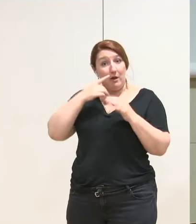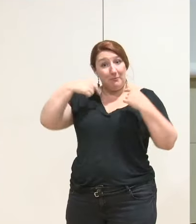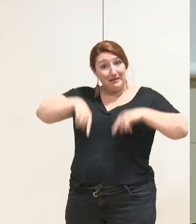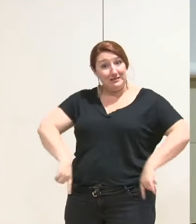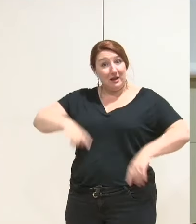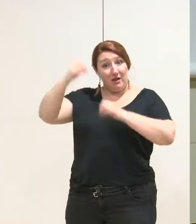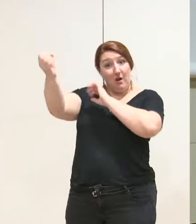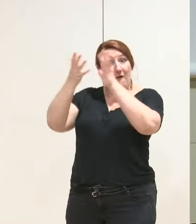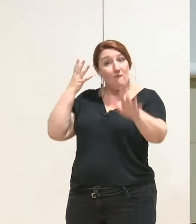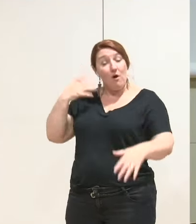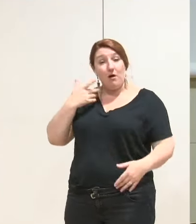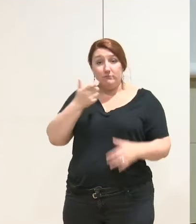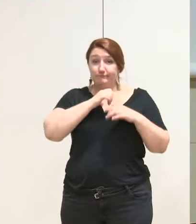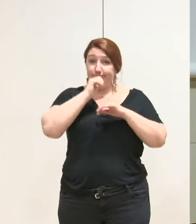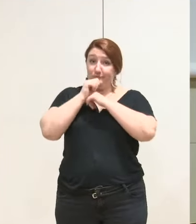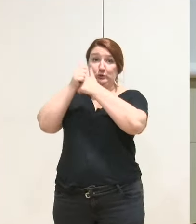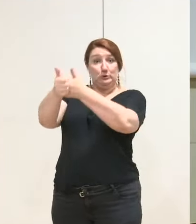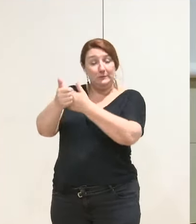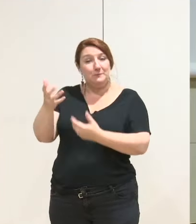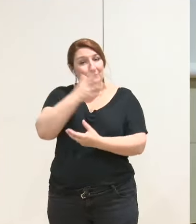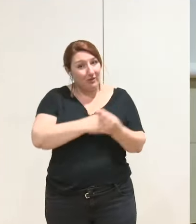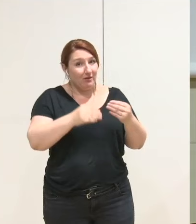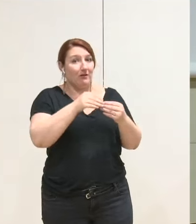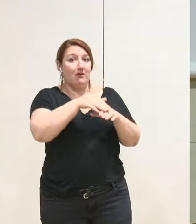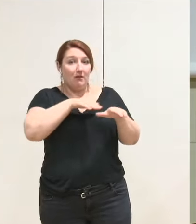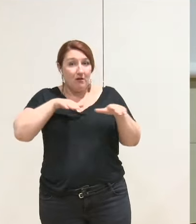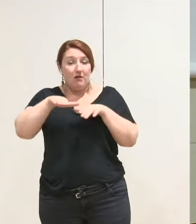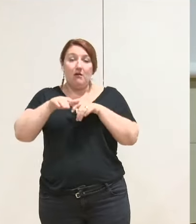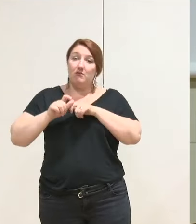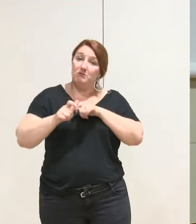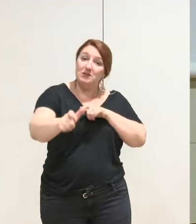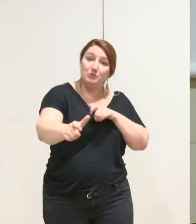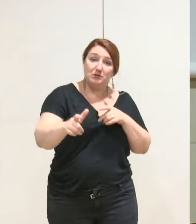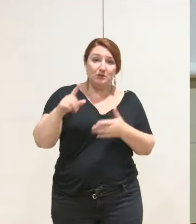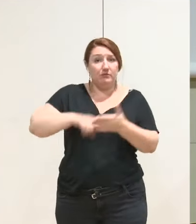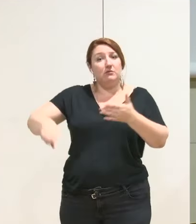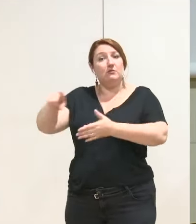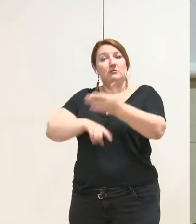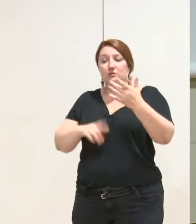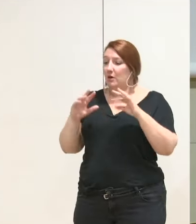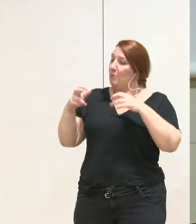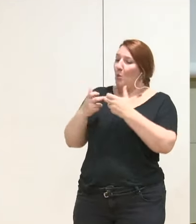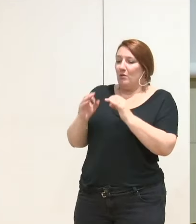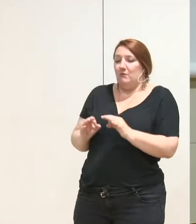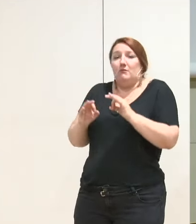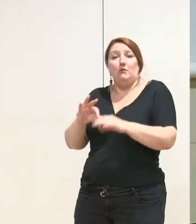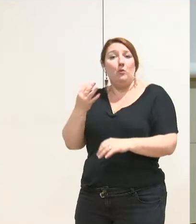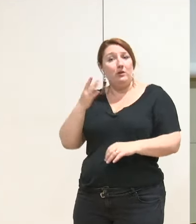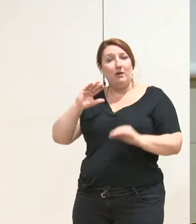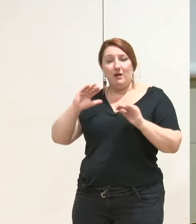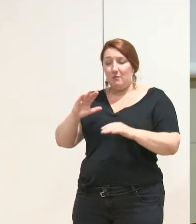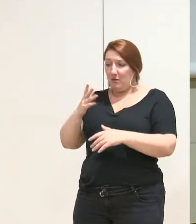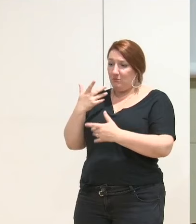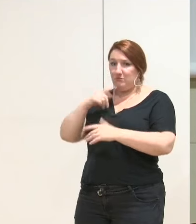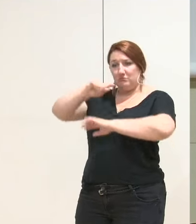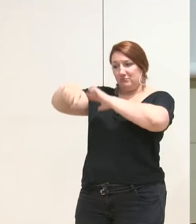parallèle on supprime les dispositifs certes modeste en terme de montant mais qui nous permettent quand même de coopérer qui nous quand même permettent de